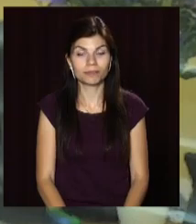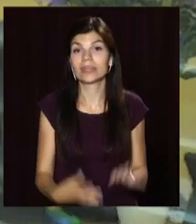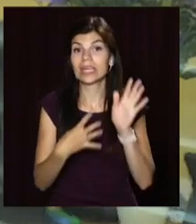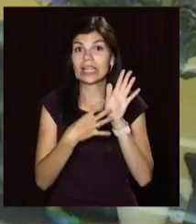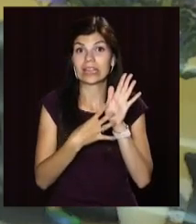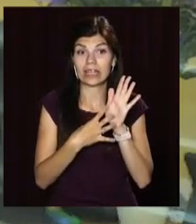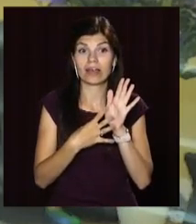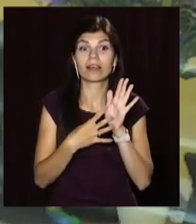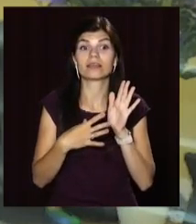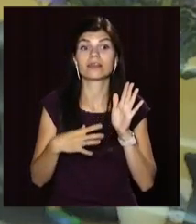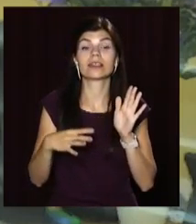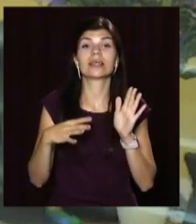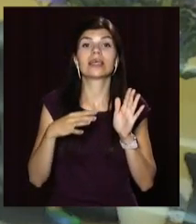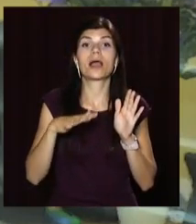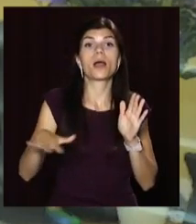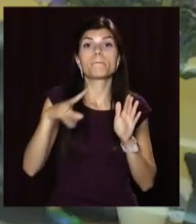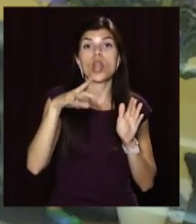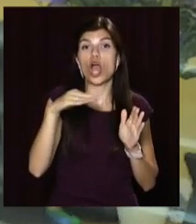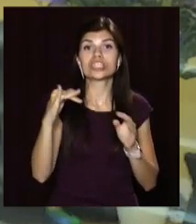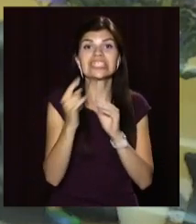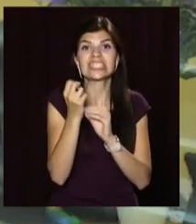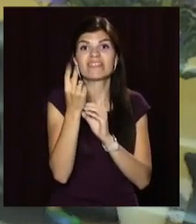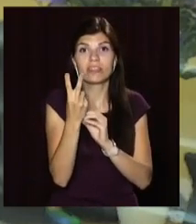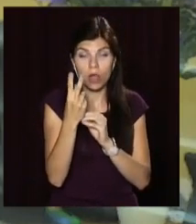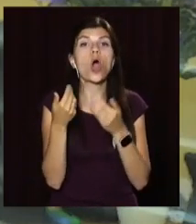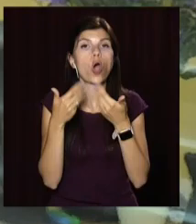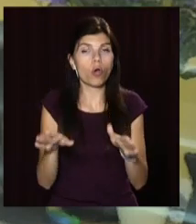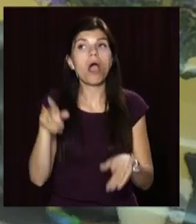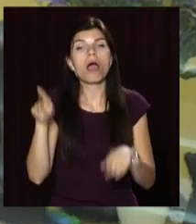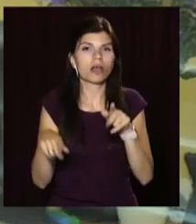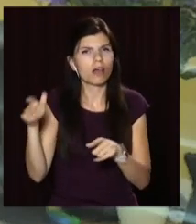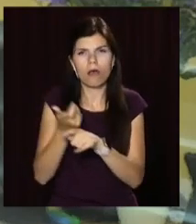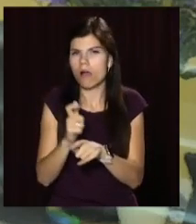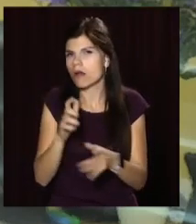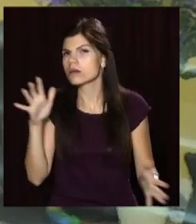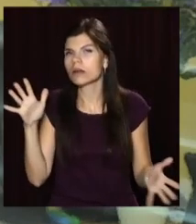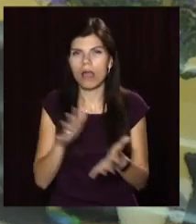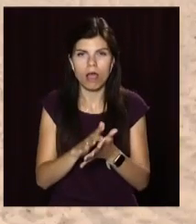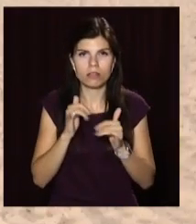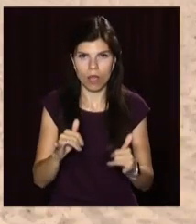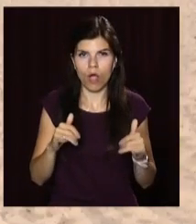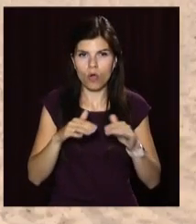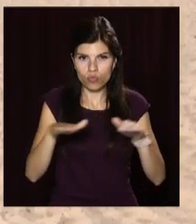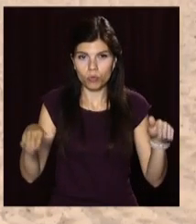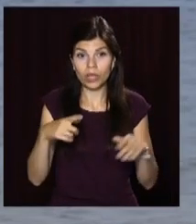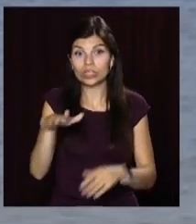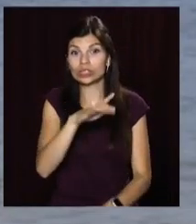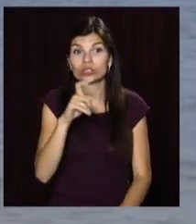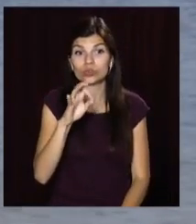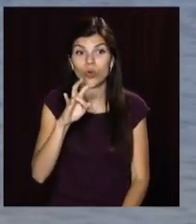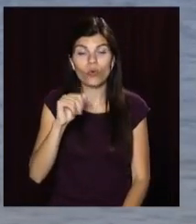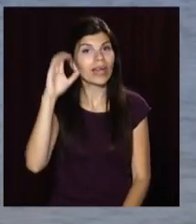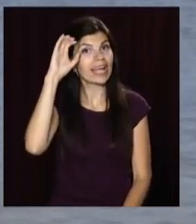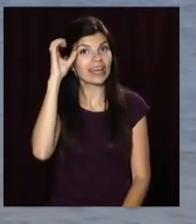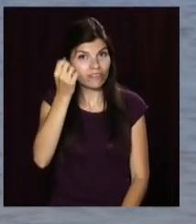9 пляжів із 12 на Дніпропетровщині відкрили. Інші поки надто брудні для купання. Це дві зони відпочинку у